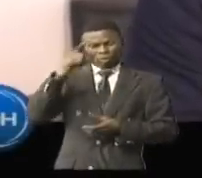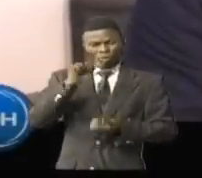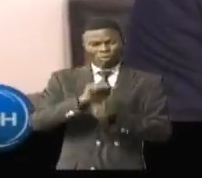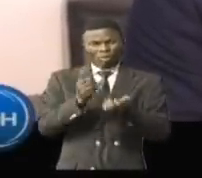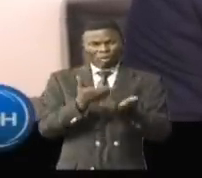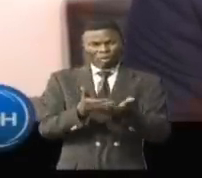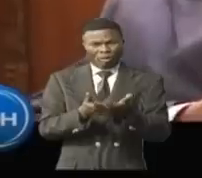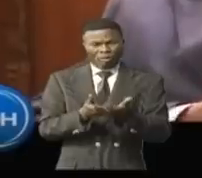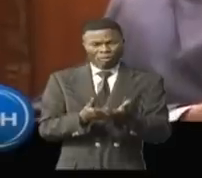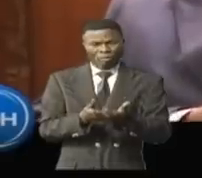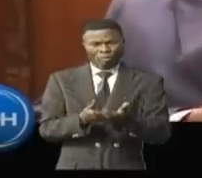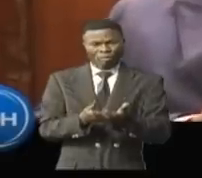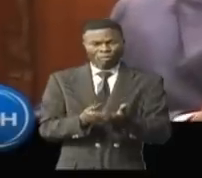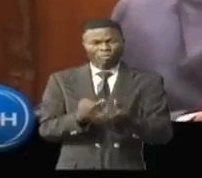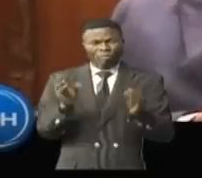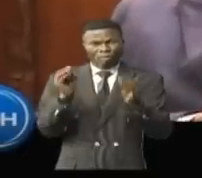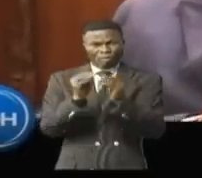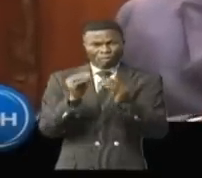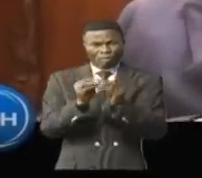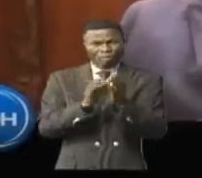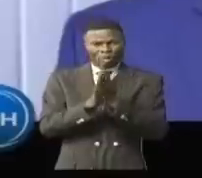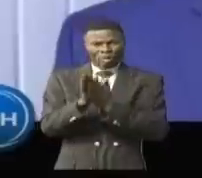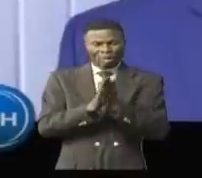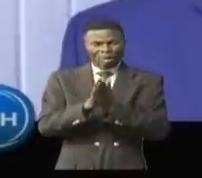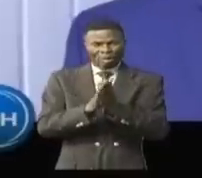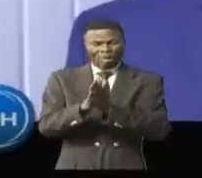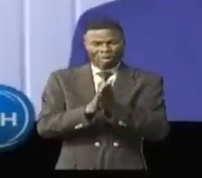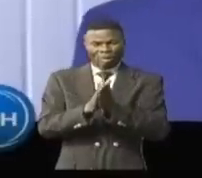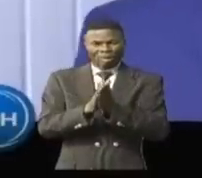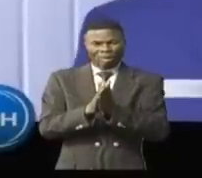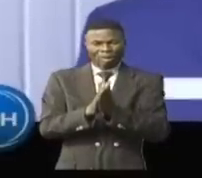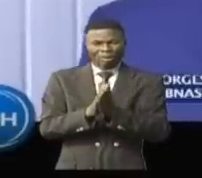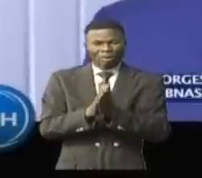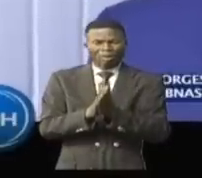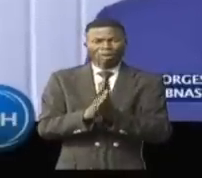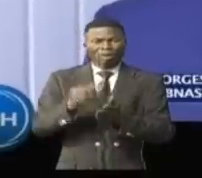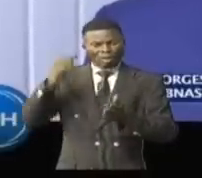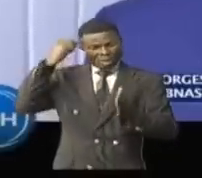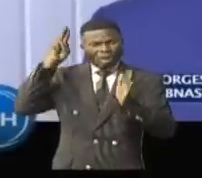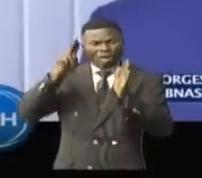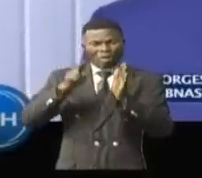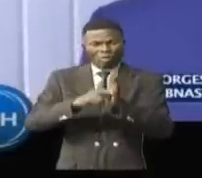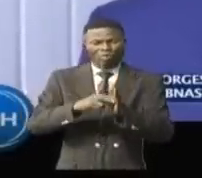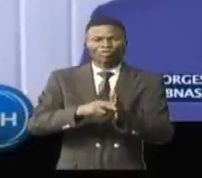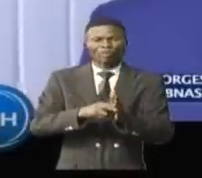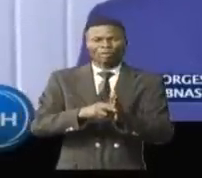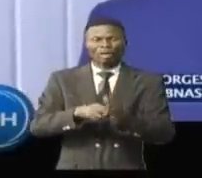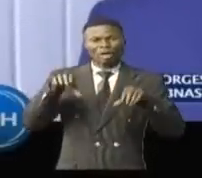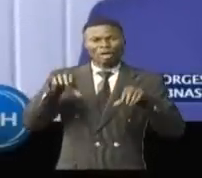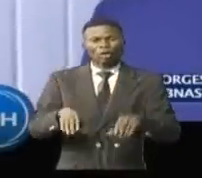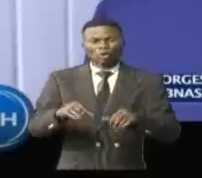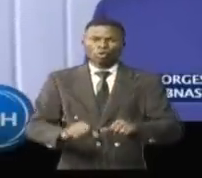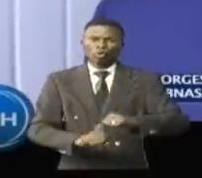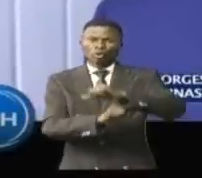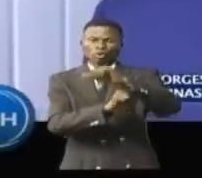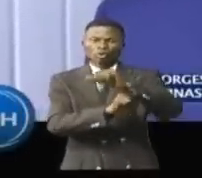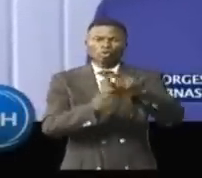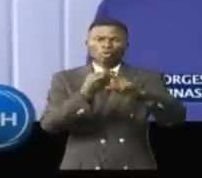Notre réunion visait juste à assurer le gouvernement de la RDC du soutien du